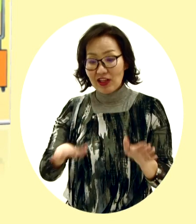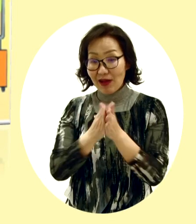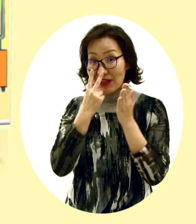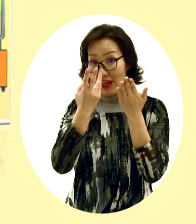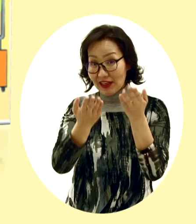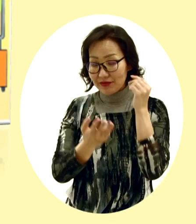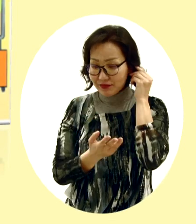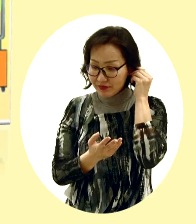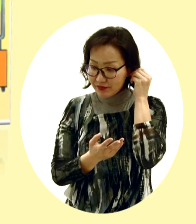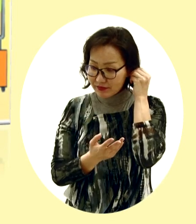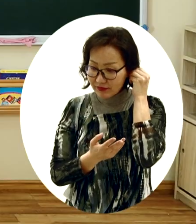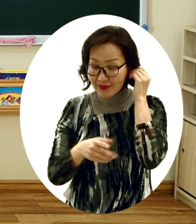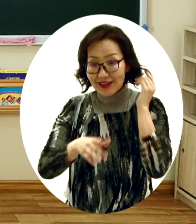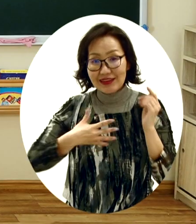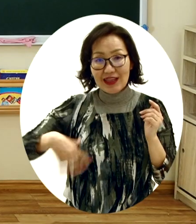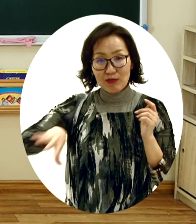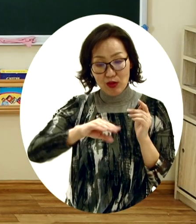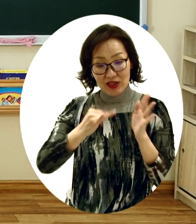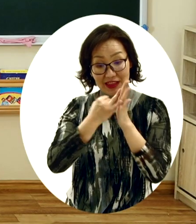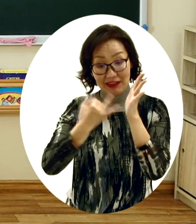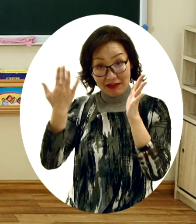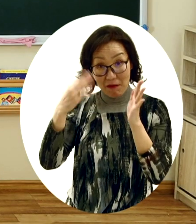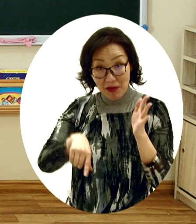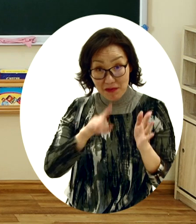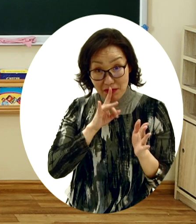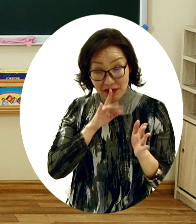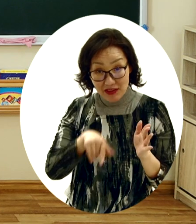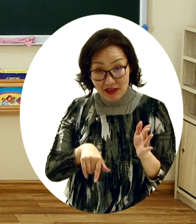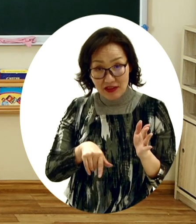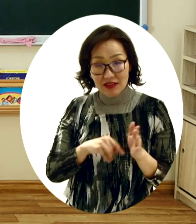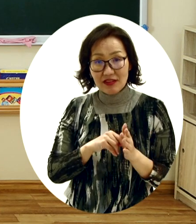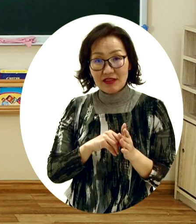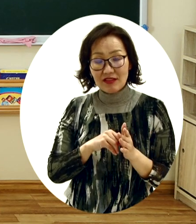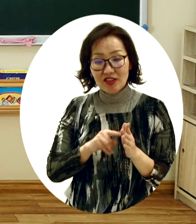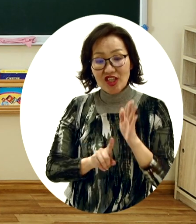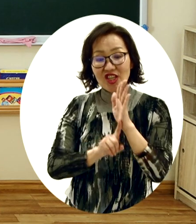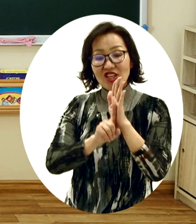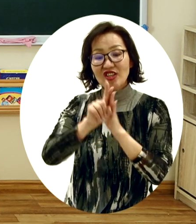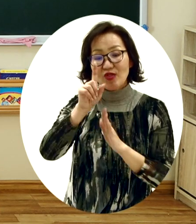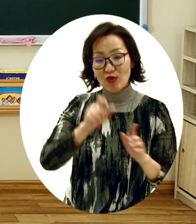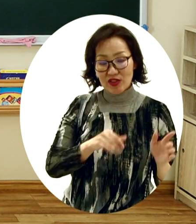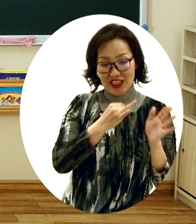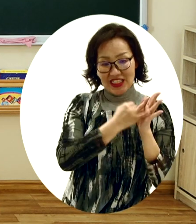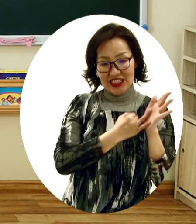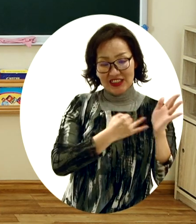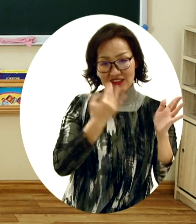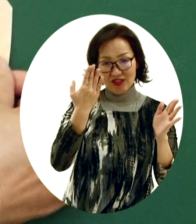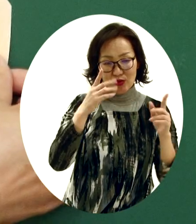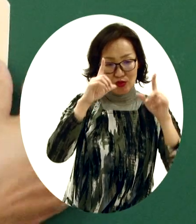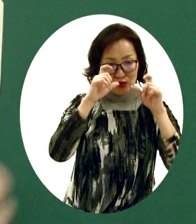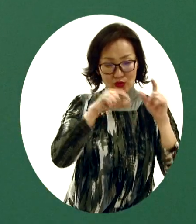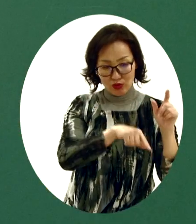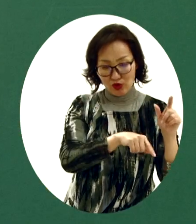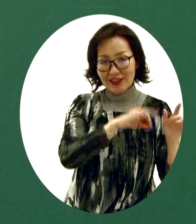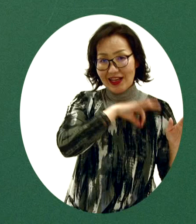бүгдээрээ хамтдаа харъя. Та бүхэн маань илтгэл тавих ч байгаа. Илтгэл тавихдаа эхний хүүхэд илтгэлдээ